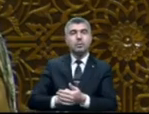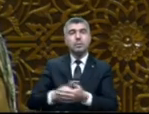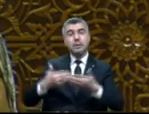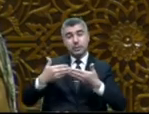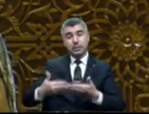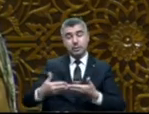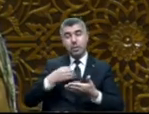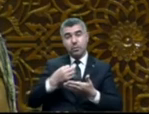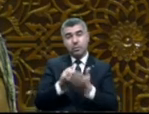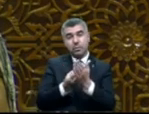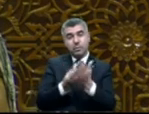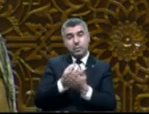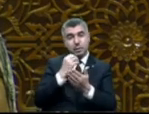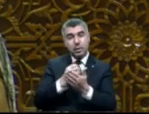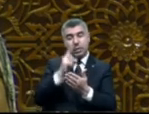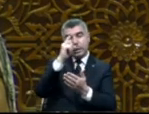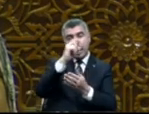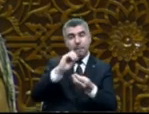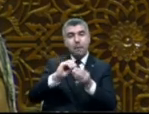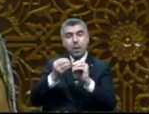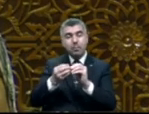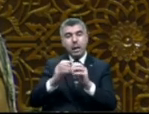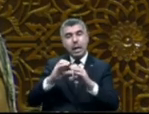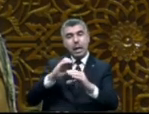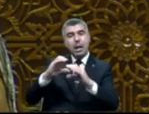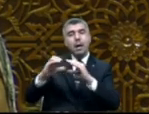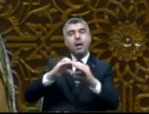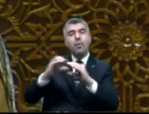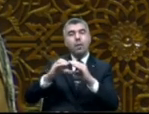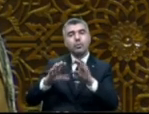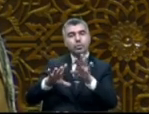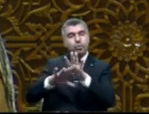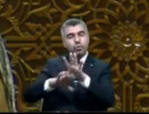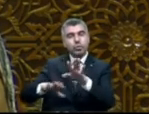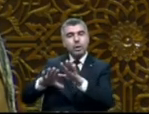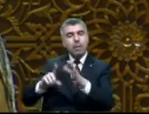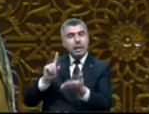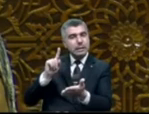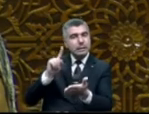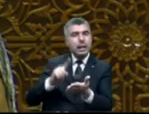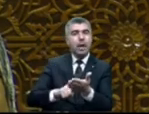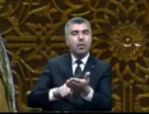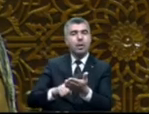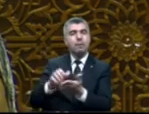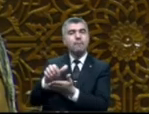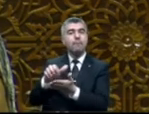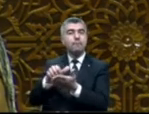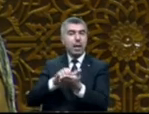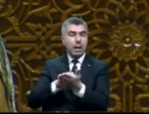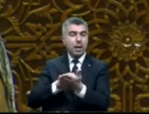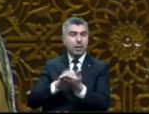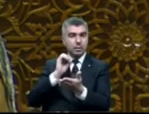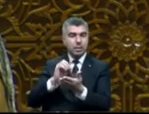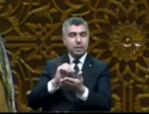هذه الأزمة الاقتصادية والاجتماعية الصعبة، فإن الحوار الاجتماعي يظل ضروريا في مختلف القطاعات الفلاحية، وهو أمر